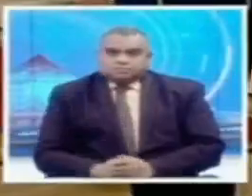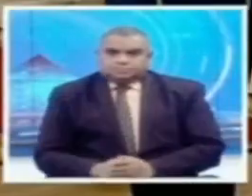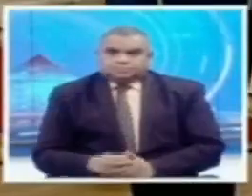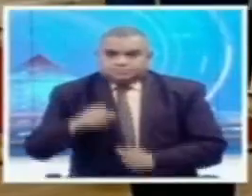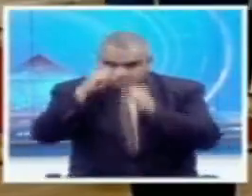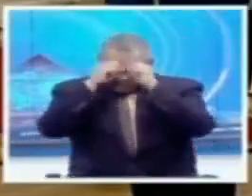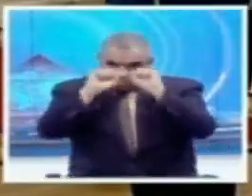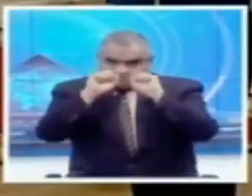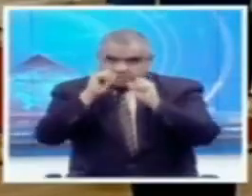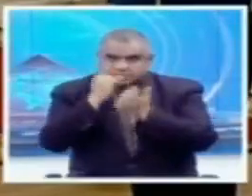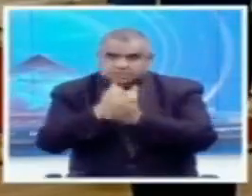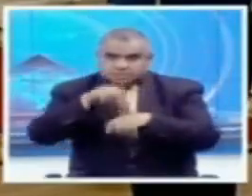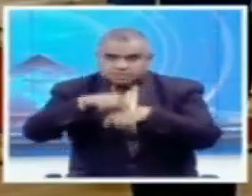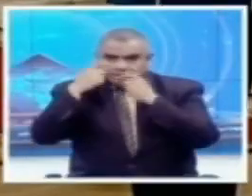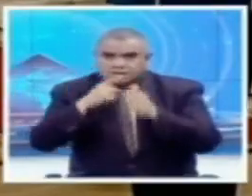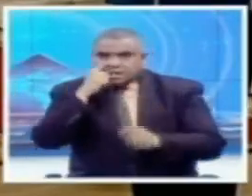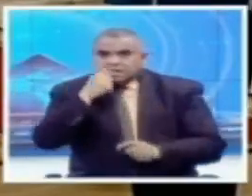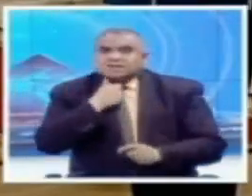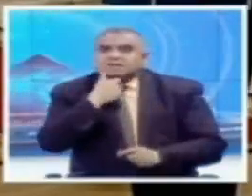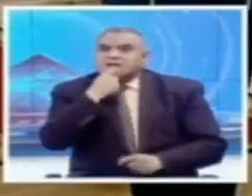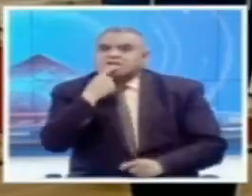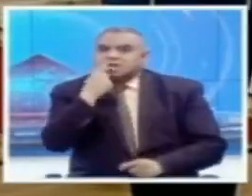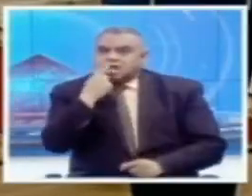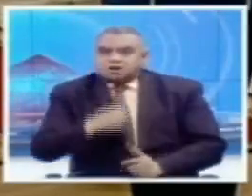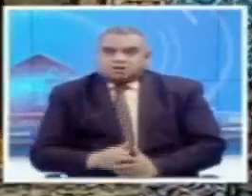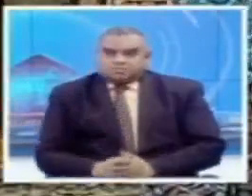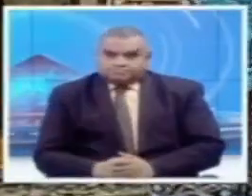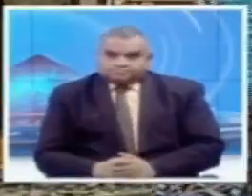سعادة سفيرة جمهورية النيجر،